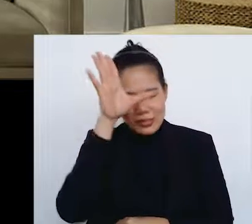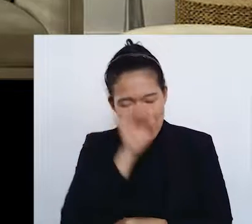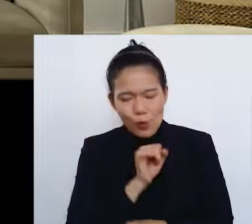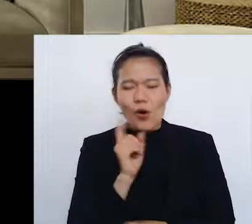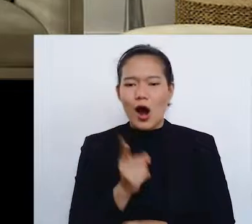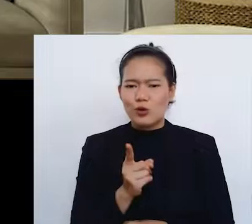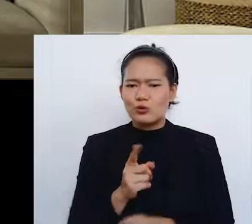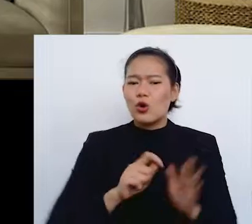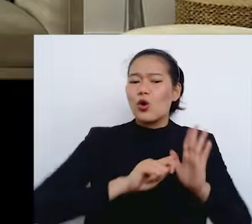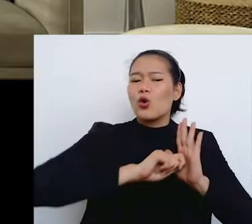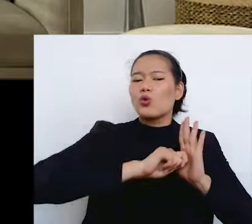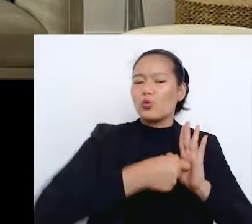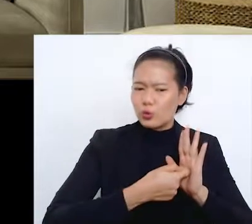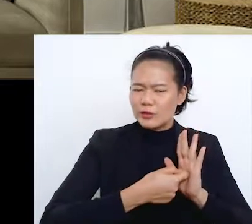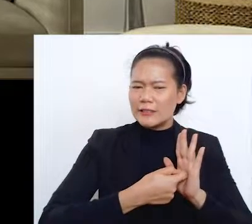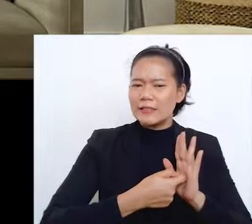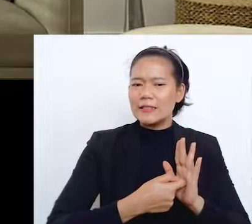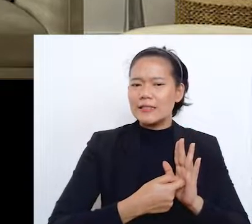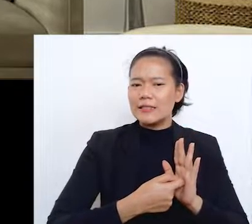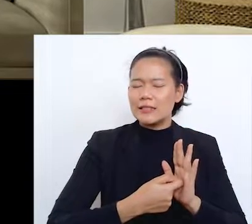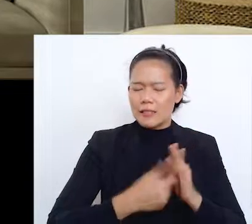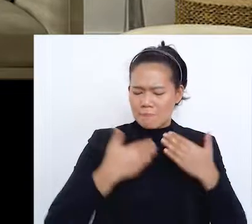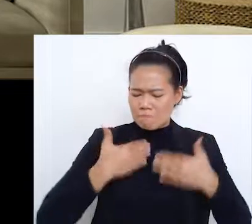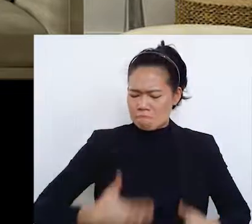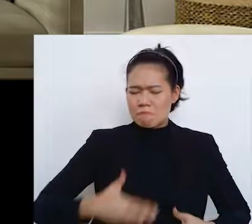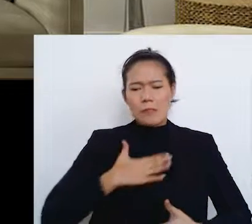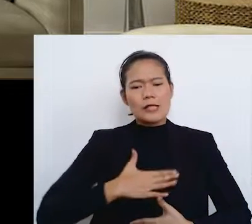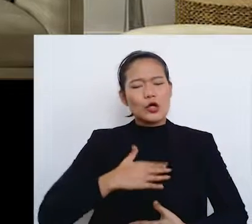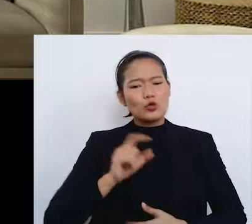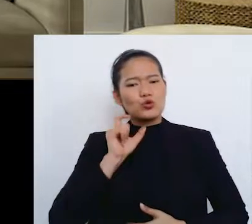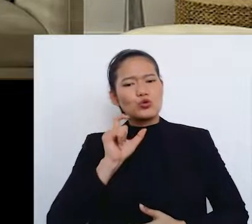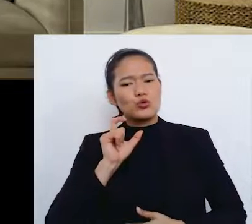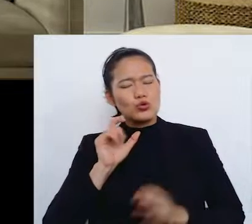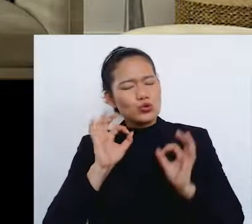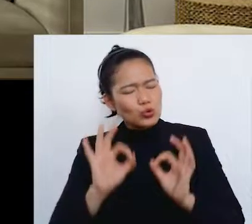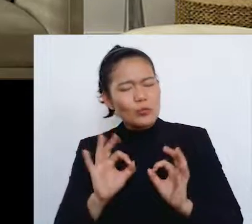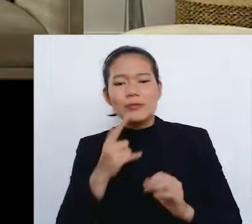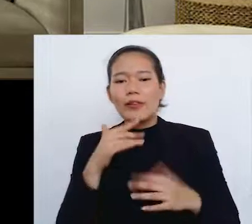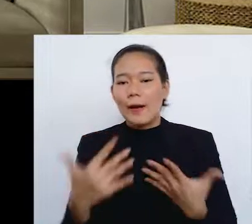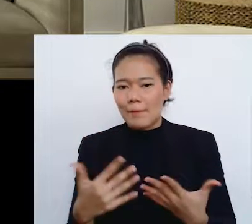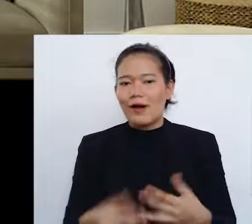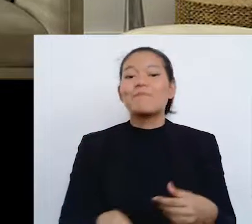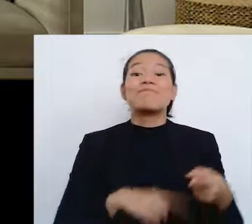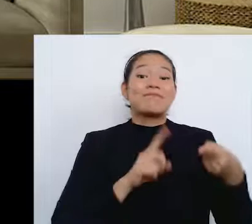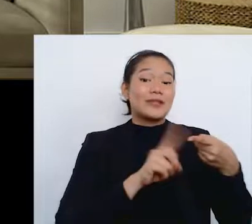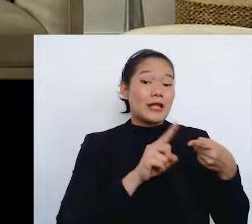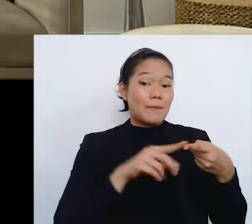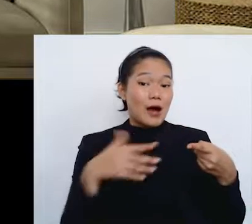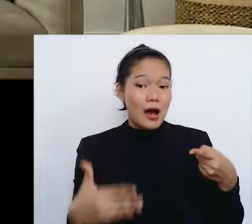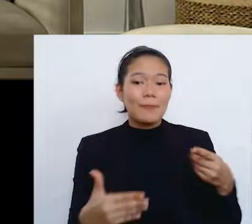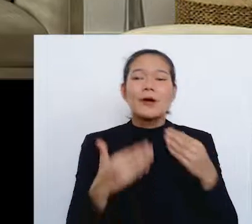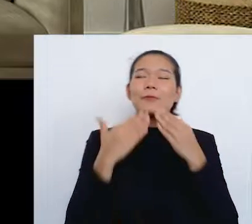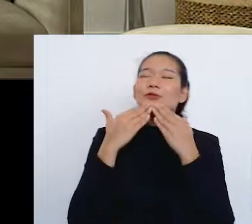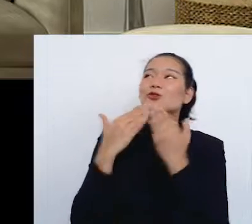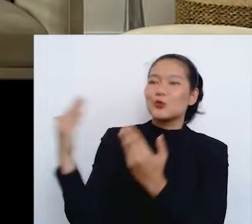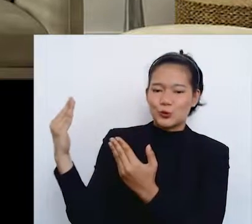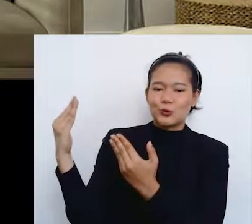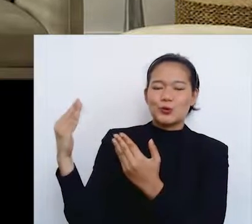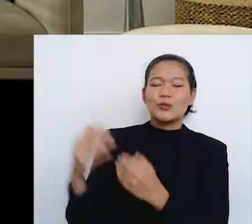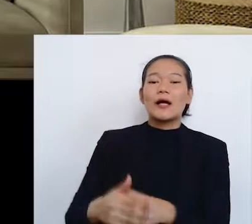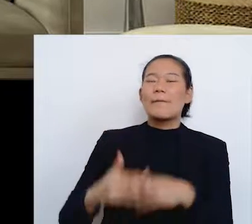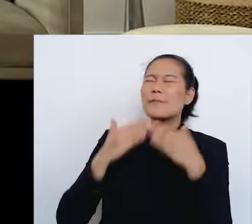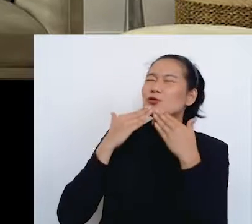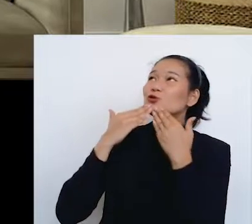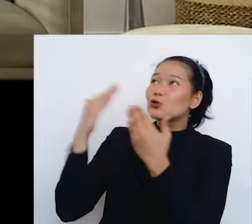harus tahu apakah kunci merasa cukup. Jadi kunci merasa cukup yang pertama adalah